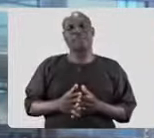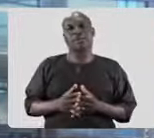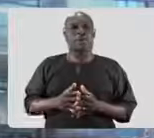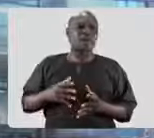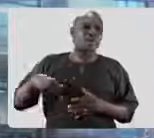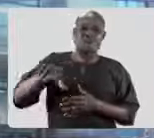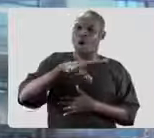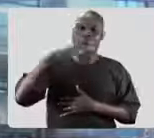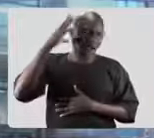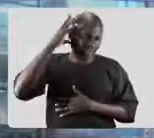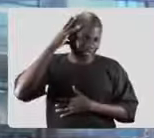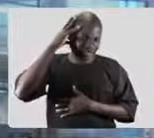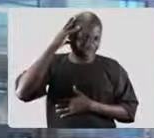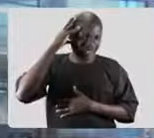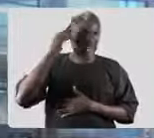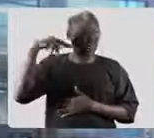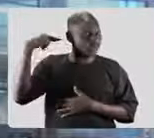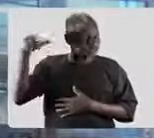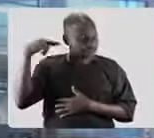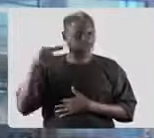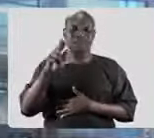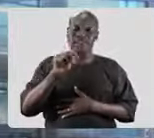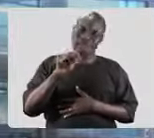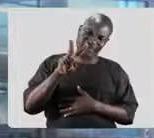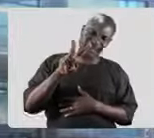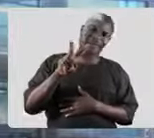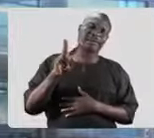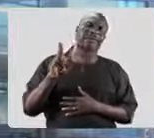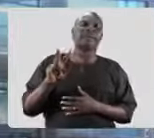te ye e wo radio so ane television so se